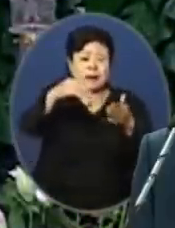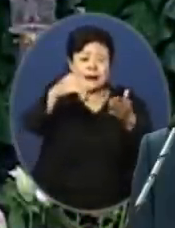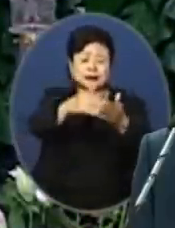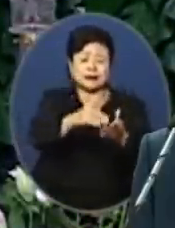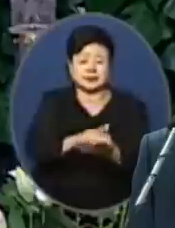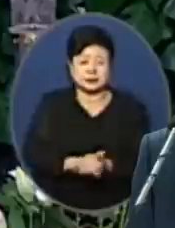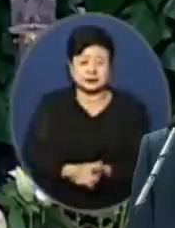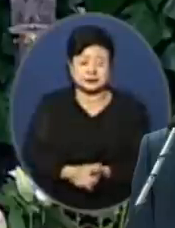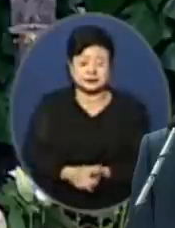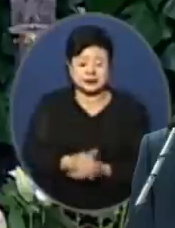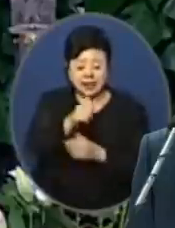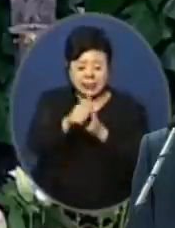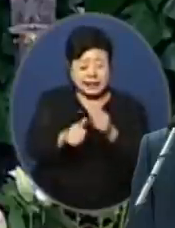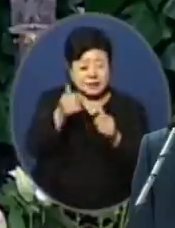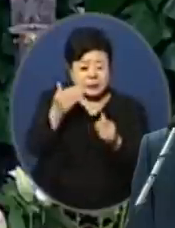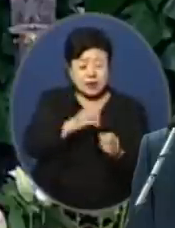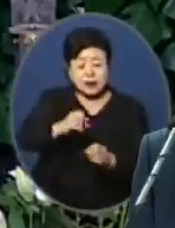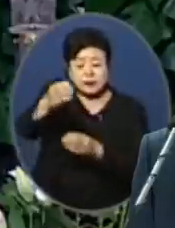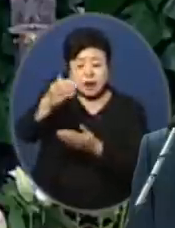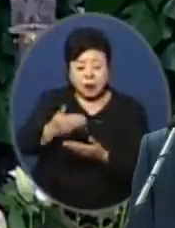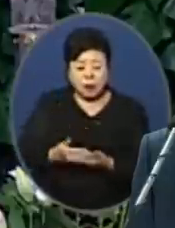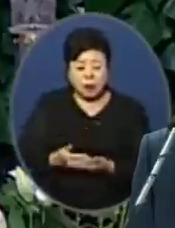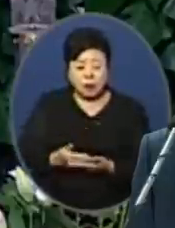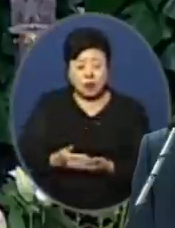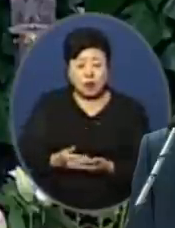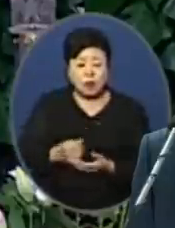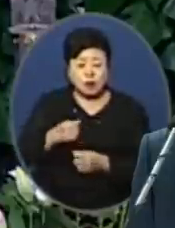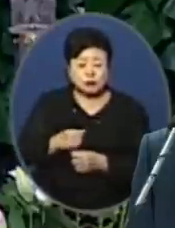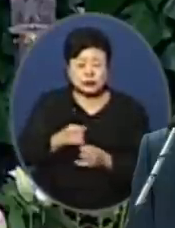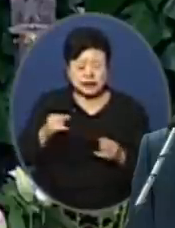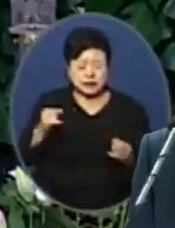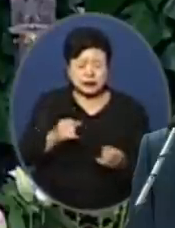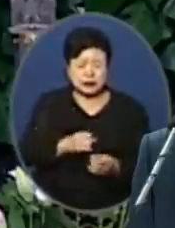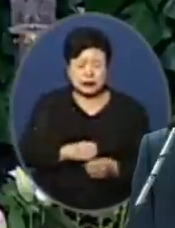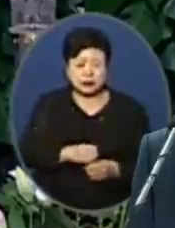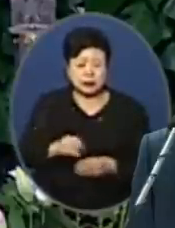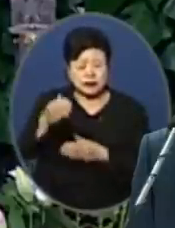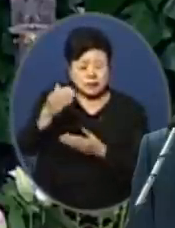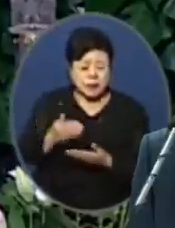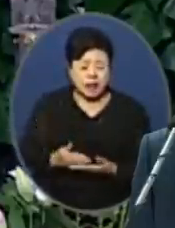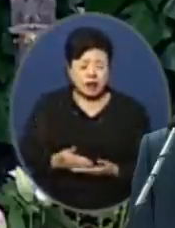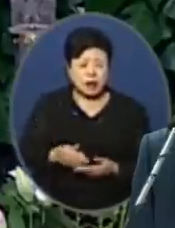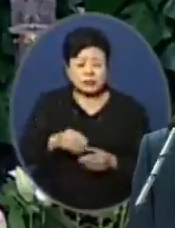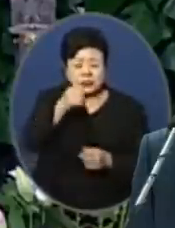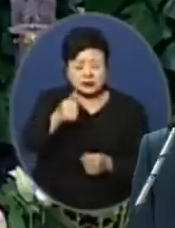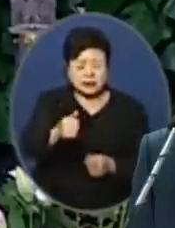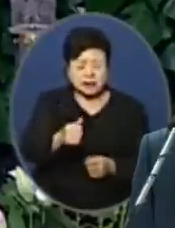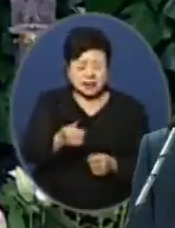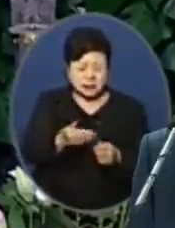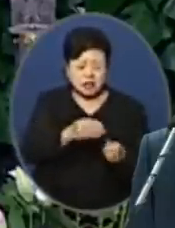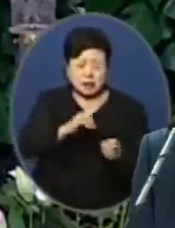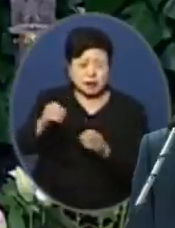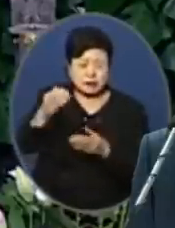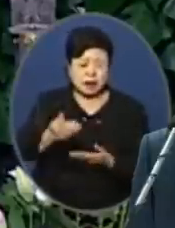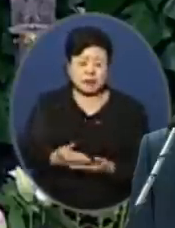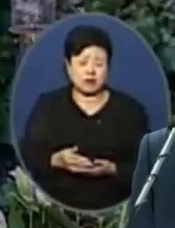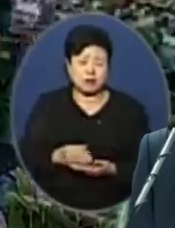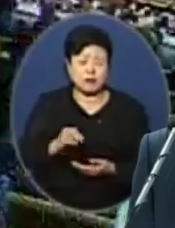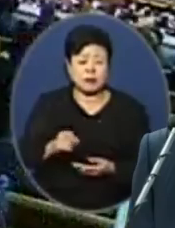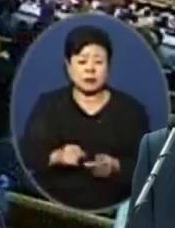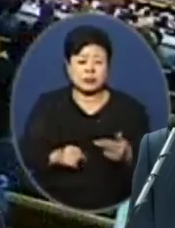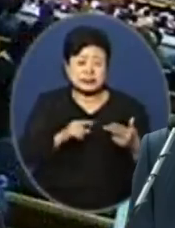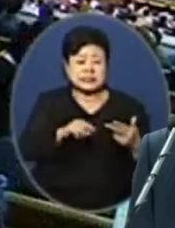것입니다. 하나님께 버림받고 군중에게 버림받고 심지어 제자들에게도 버림받았었습니다. 마태복음